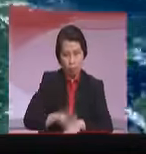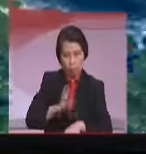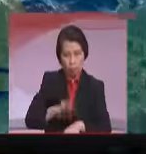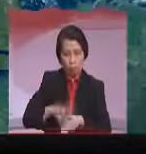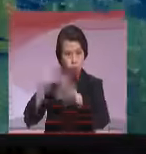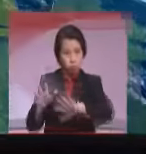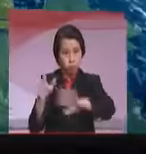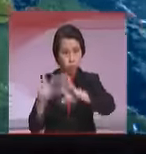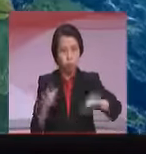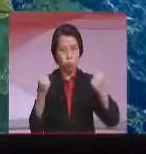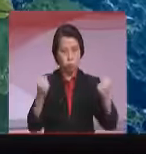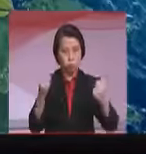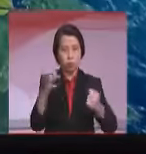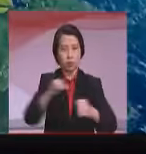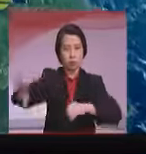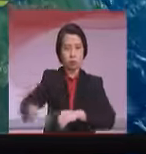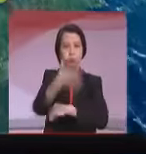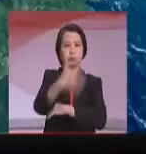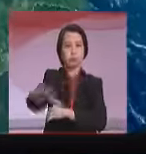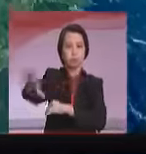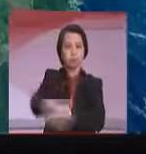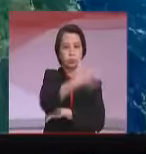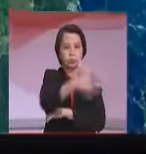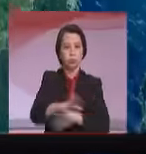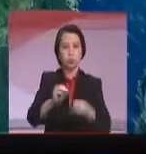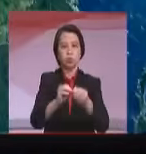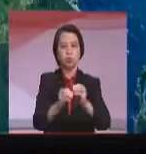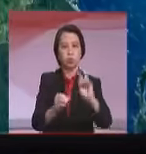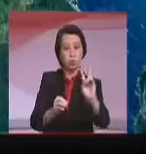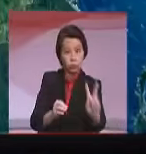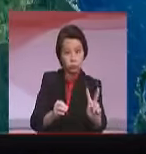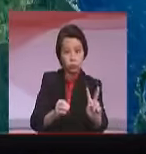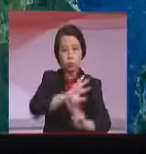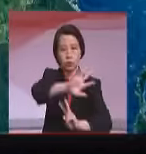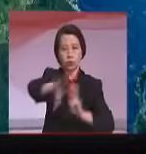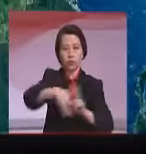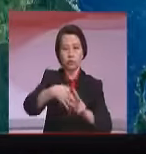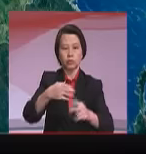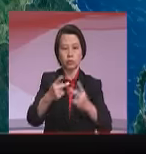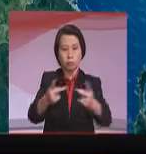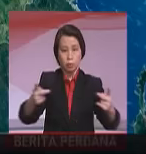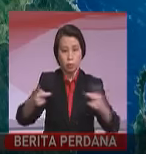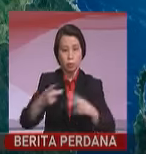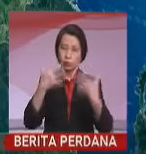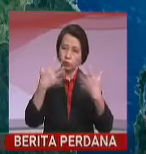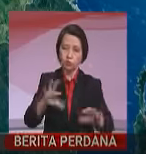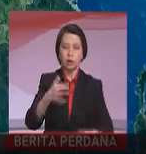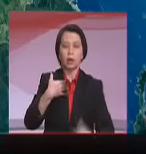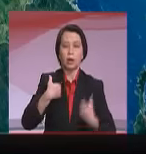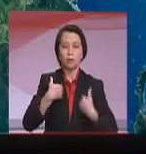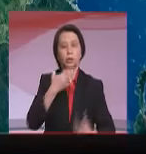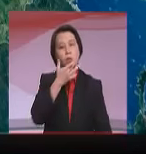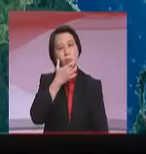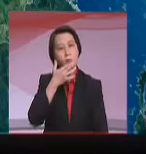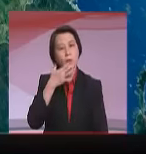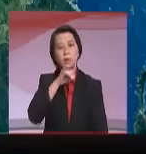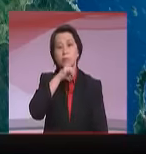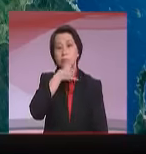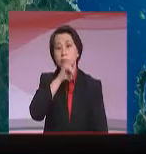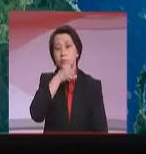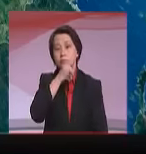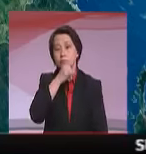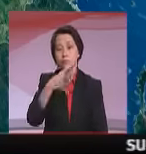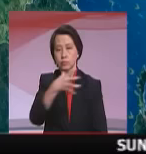angin kencang dan juga laut bergelora kategori kedua melibatkan kesemua kawasan perairan yang telah ditandakan dengan warna jingga